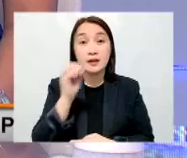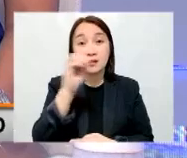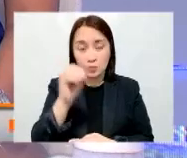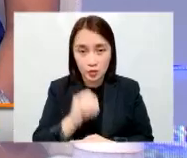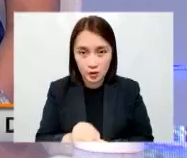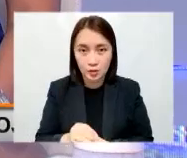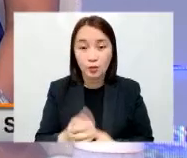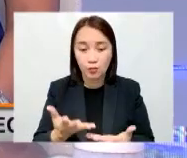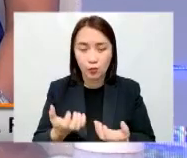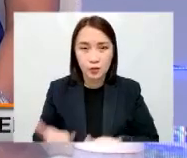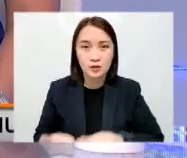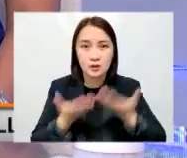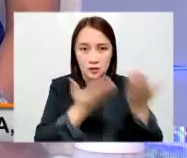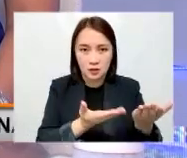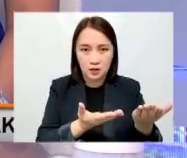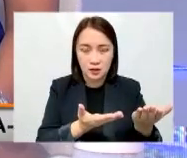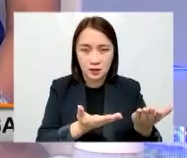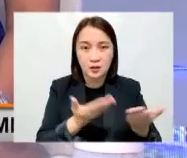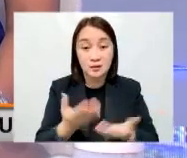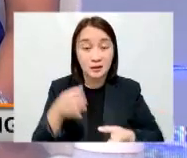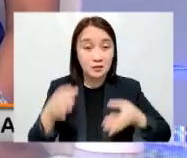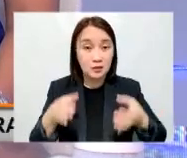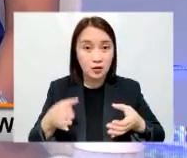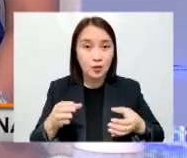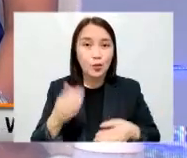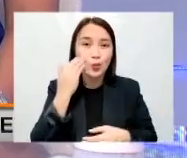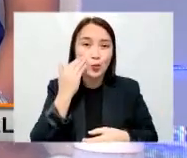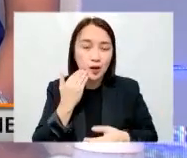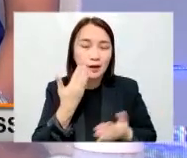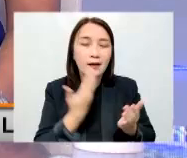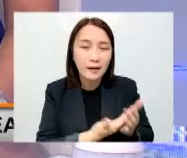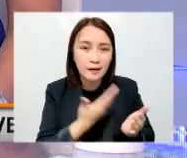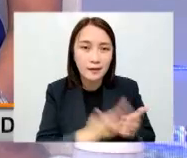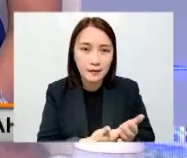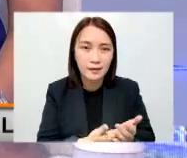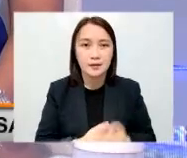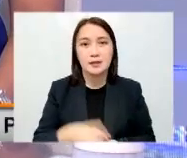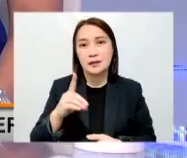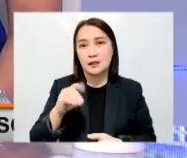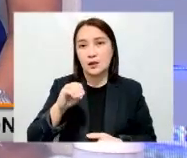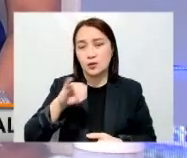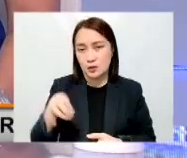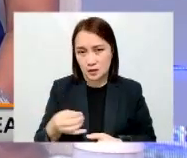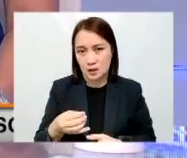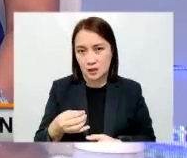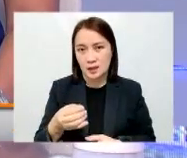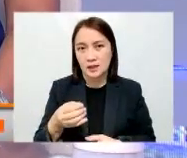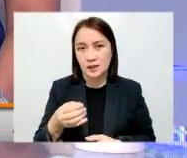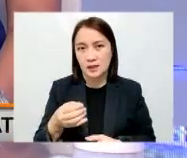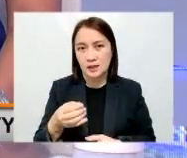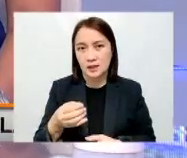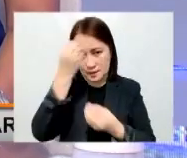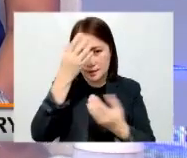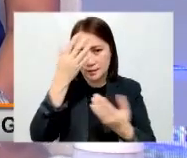nababasura lamang dahil sa kakulangan ng ebidensya. Ayon yan mismo sa Department of Justice. Ang mababang conviction rate na yan, gusto na